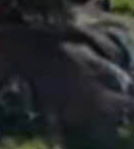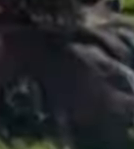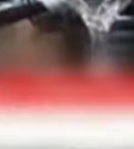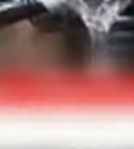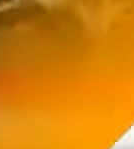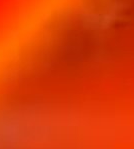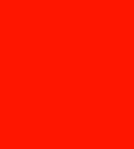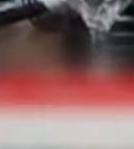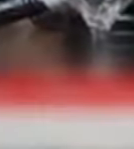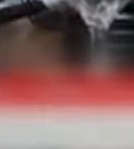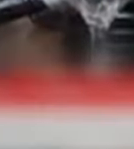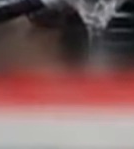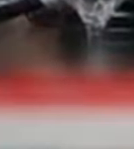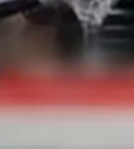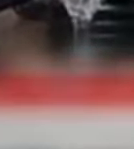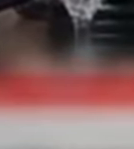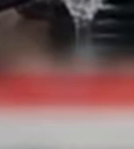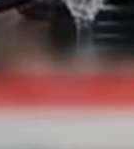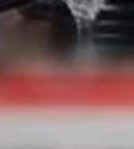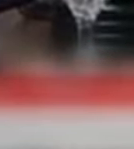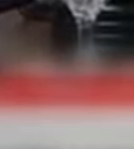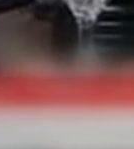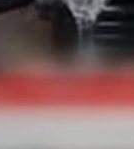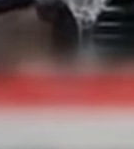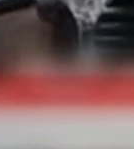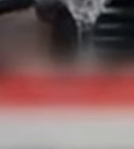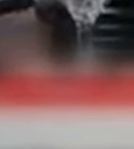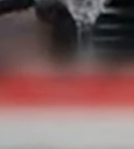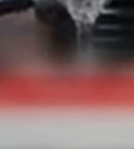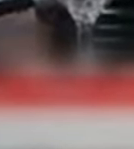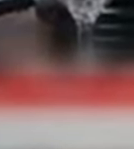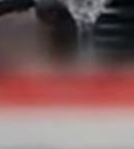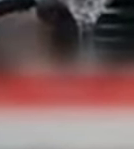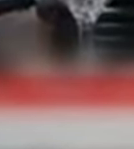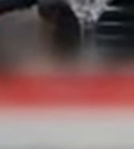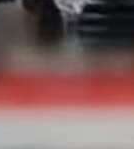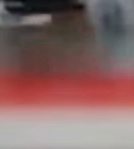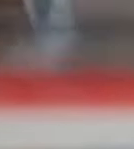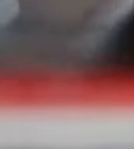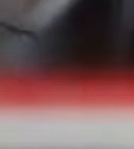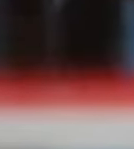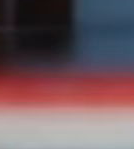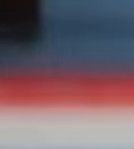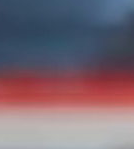Hills. Senador Raffy Tulfo nag-walk out dahil sa galit